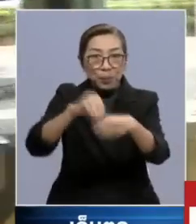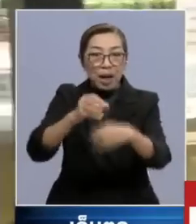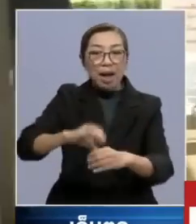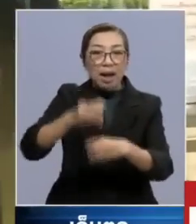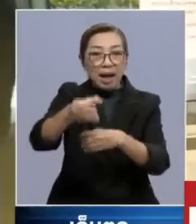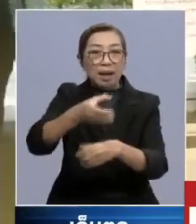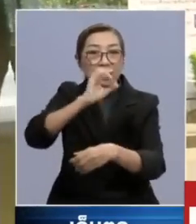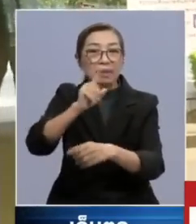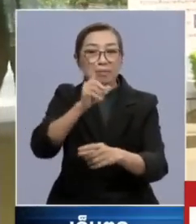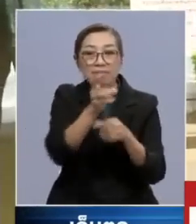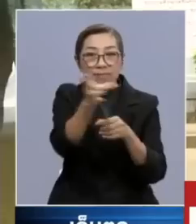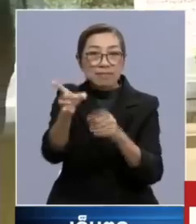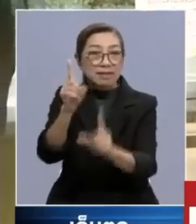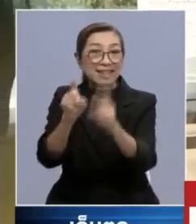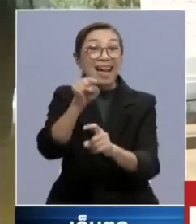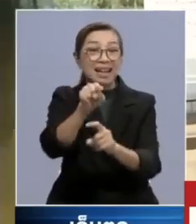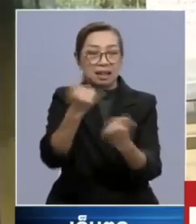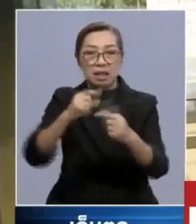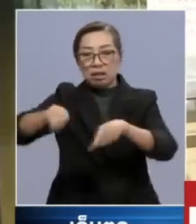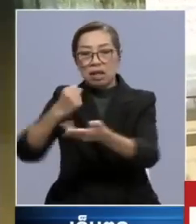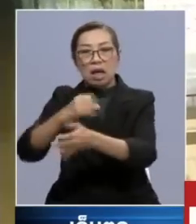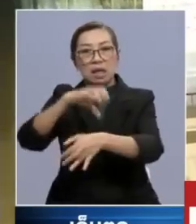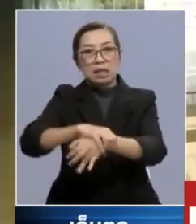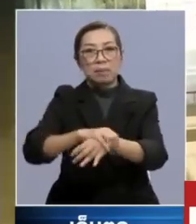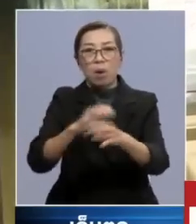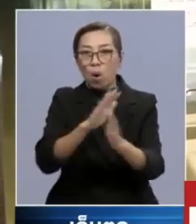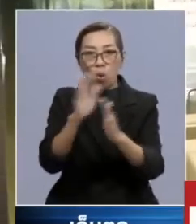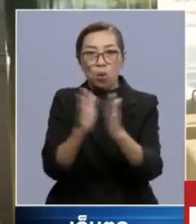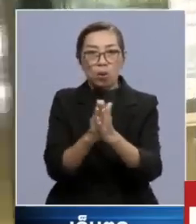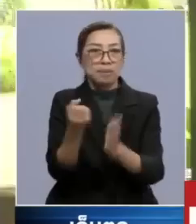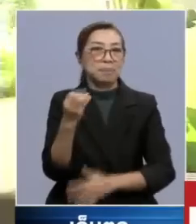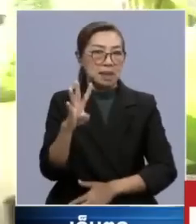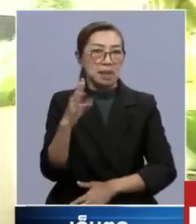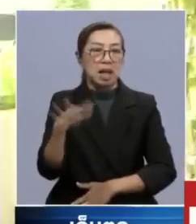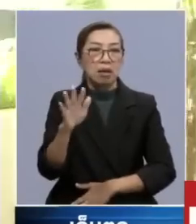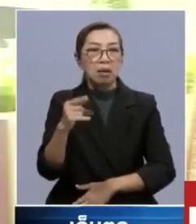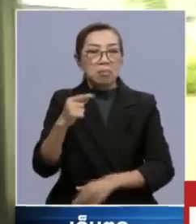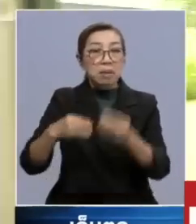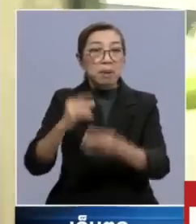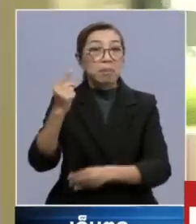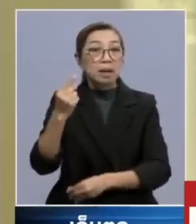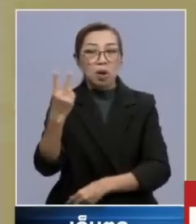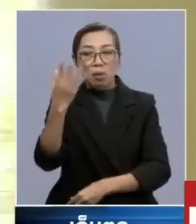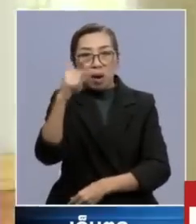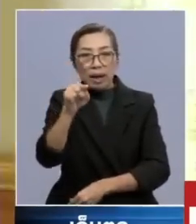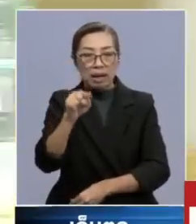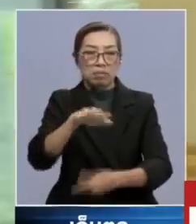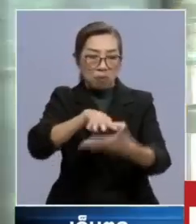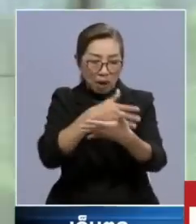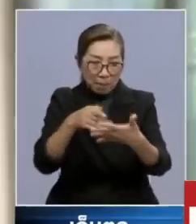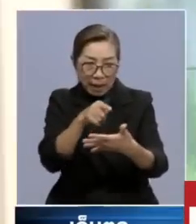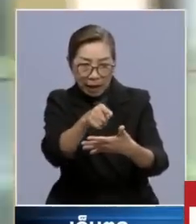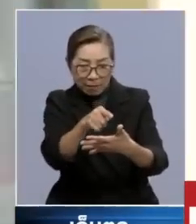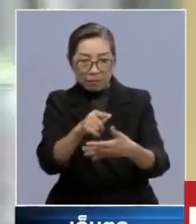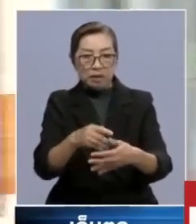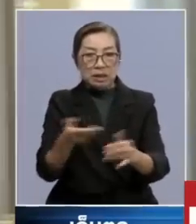14หมายจับโดยหมายจับล่าสุดที่ศาลอนุมัติอีก2หมายจับเนี่ยนะคะก็คือข้อหาฆ่าผู้อื่นโดยไตร่ตรองไว้ก่อนเป็นเหยื่อในเคสของ